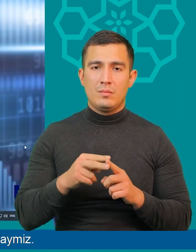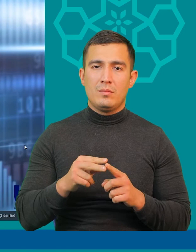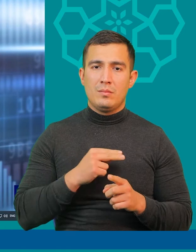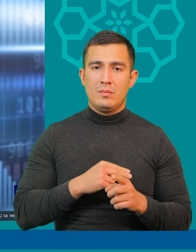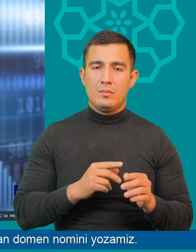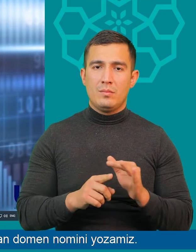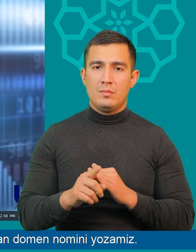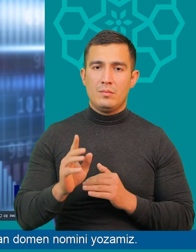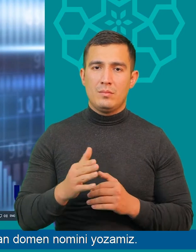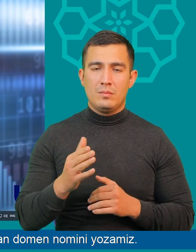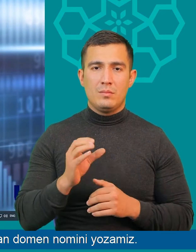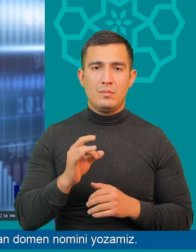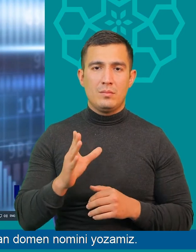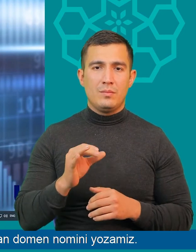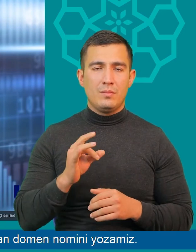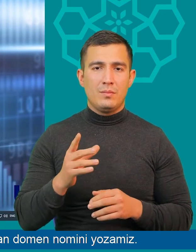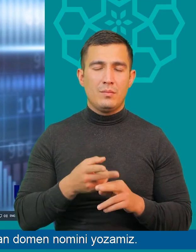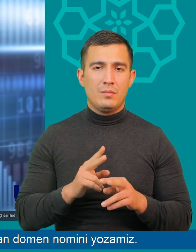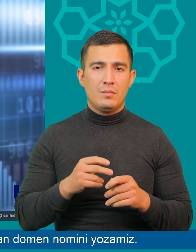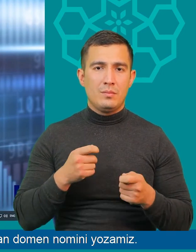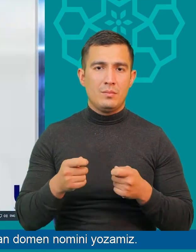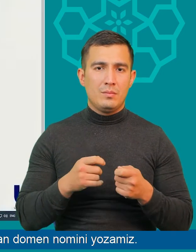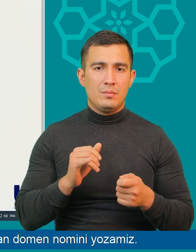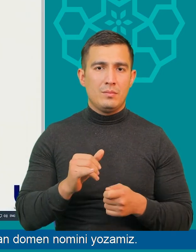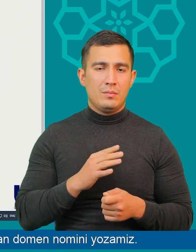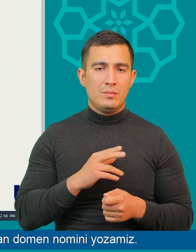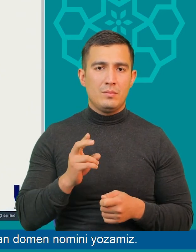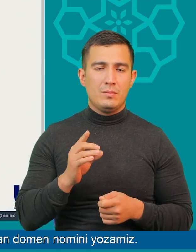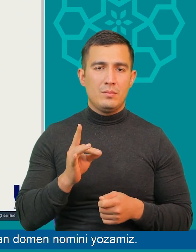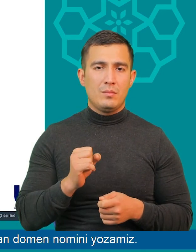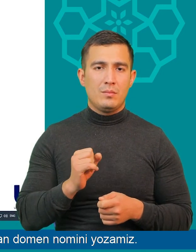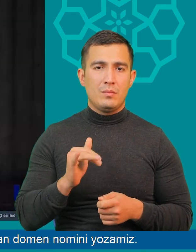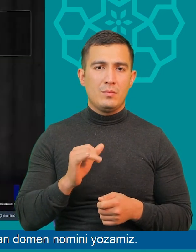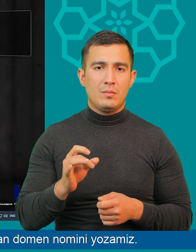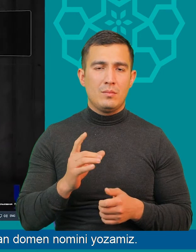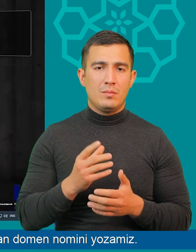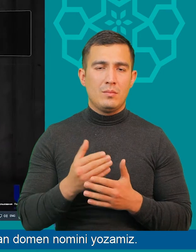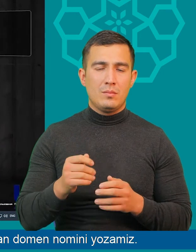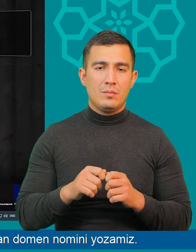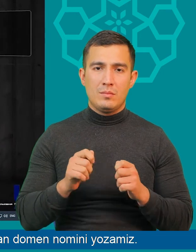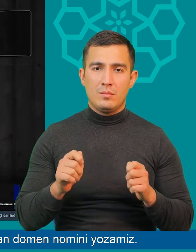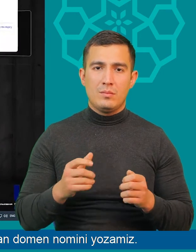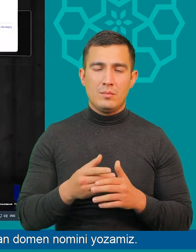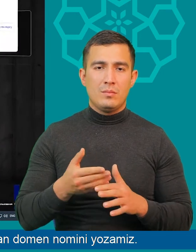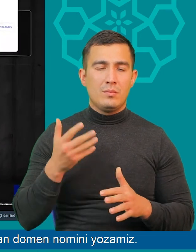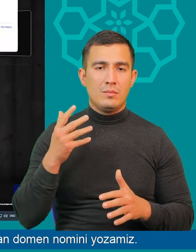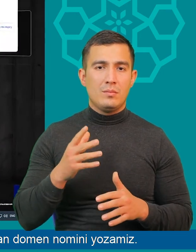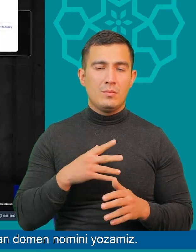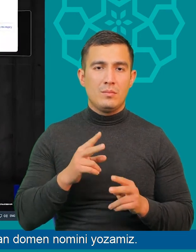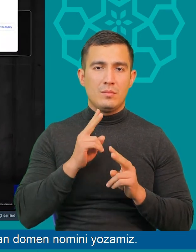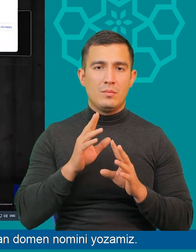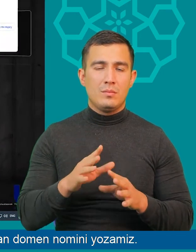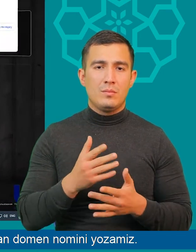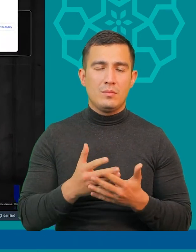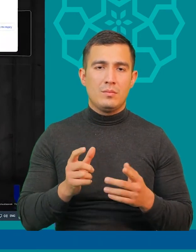tanlaymiz. Serverni ishga tushirib oldik. Endi brauzerni ochib, yuqorida kiritilgan domen